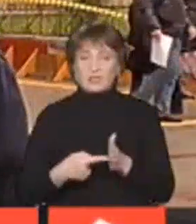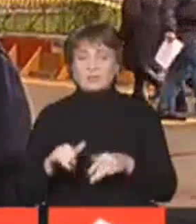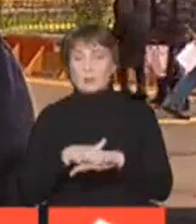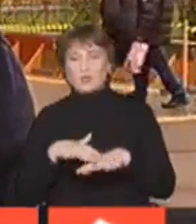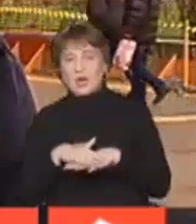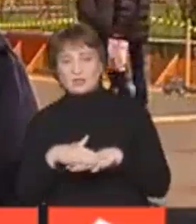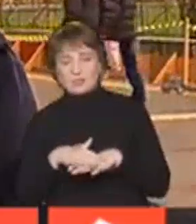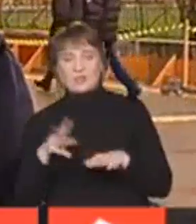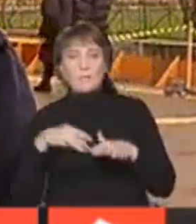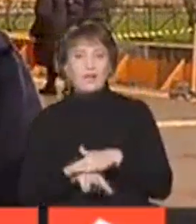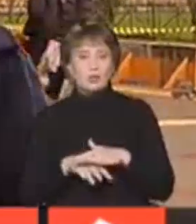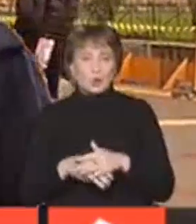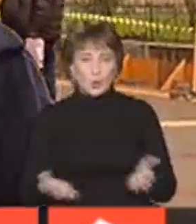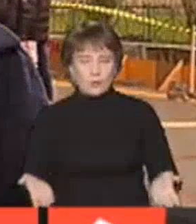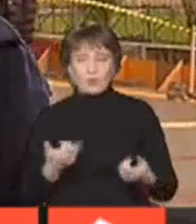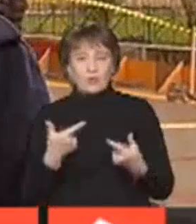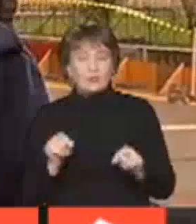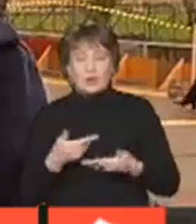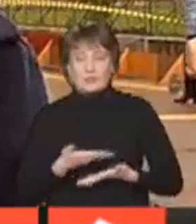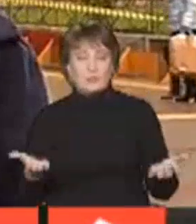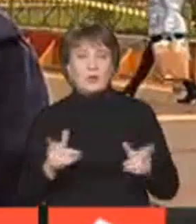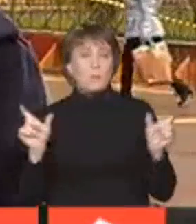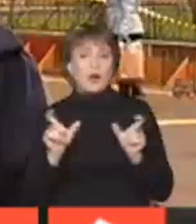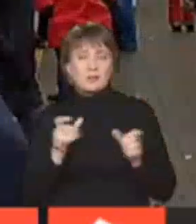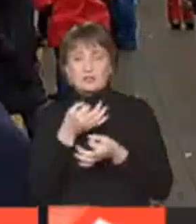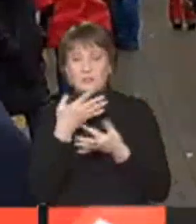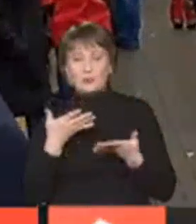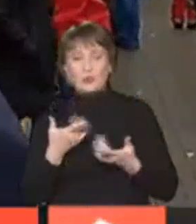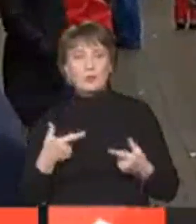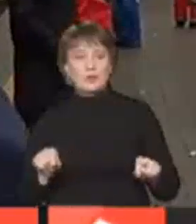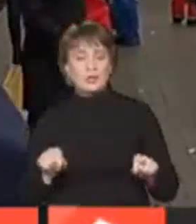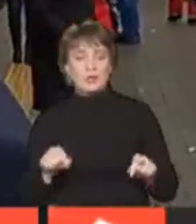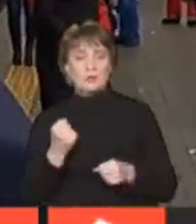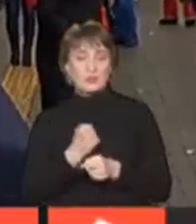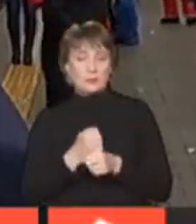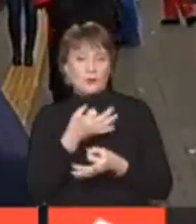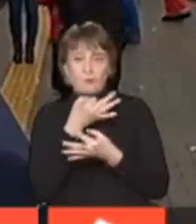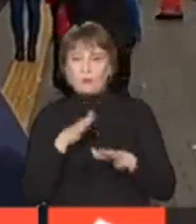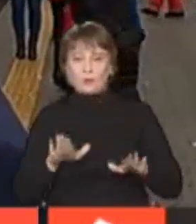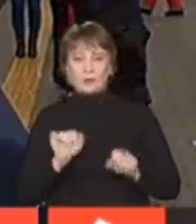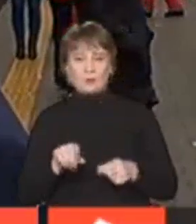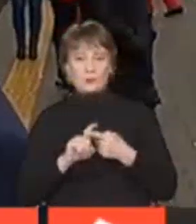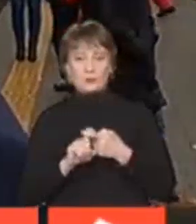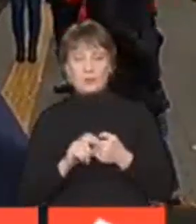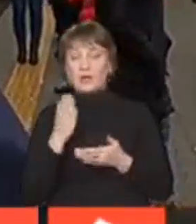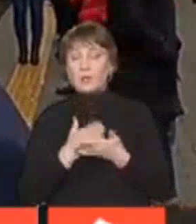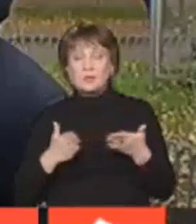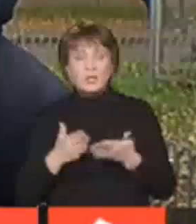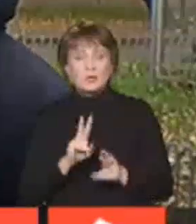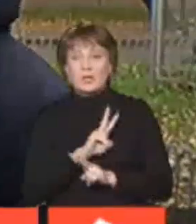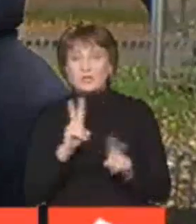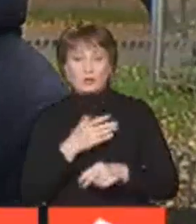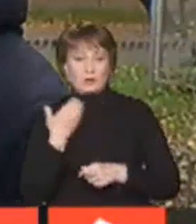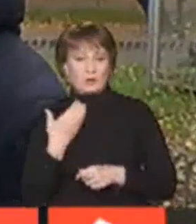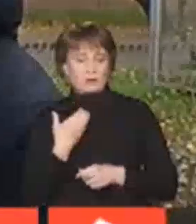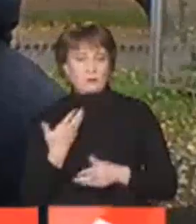з іншими людьми, в метро, ну, в магазинах, будь-де, на роботі. Де завгодно може людина заразитися, це абсолютно ніхто не застрахований. Я